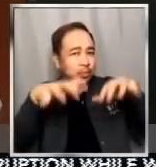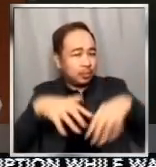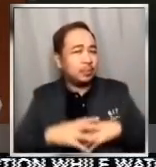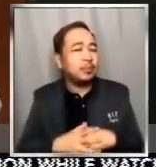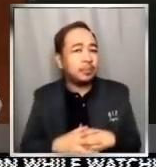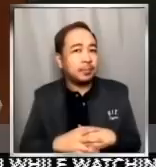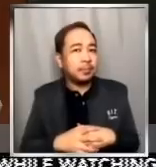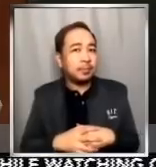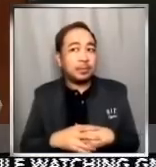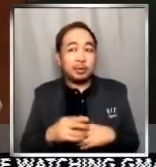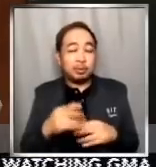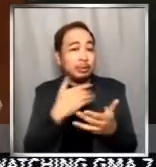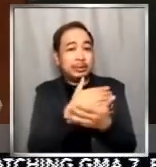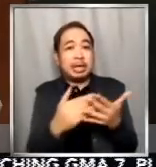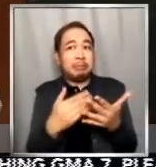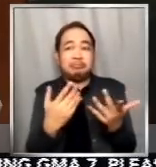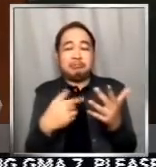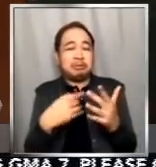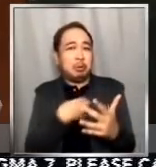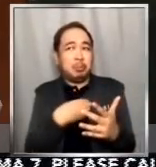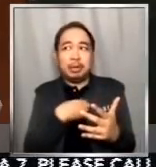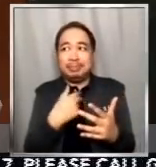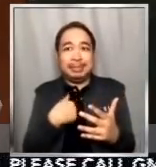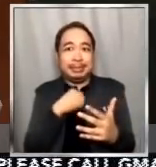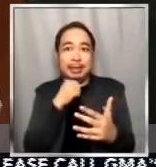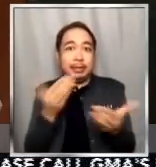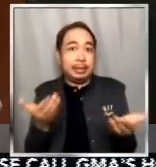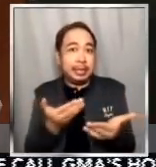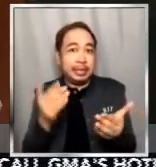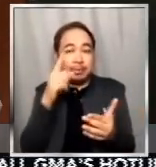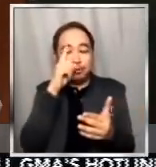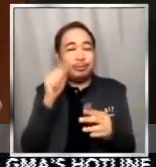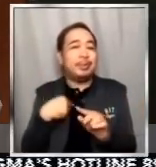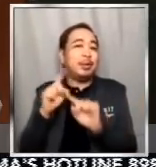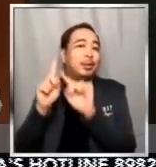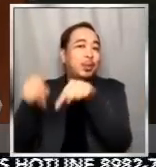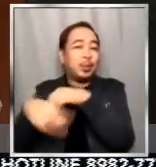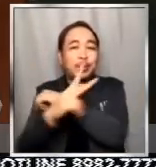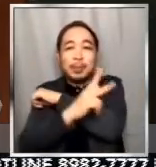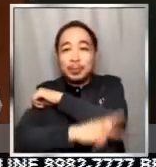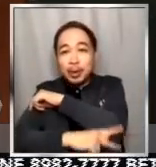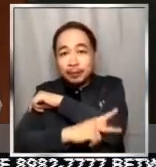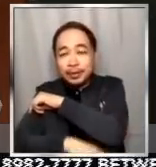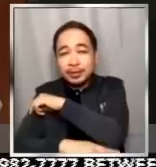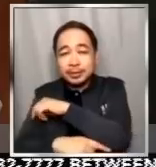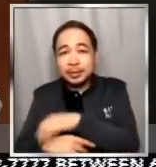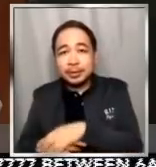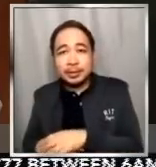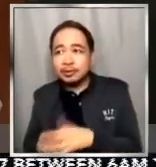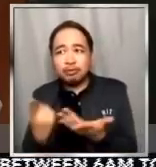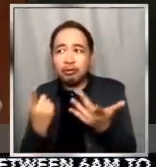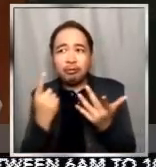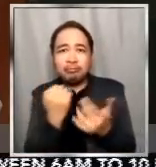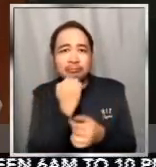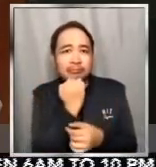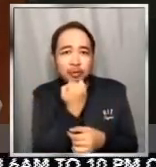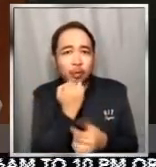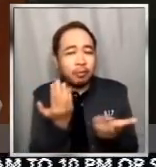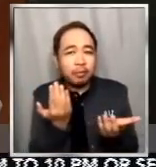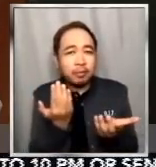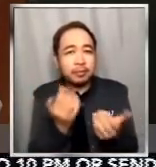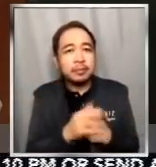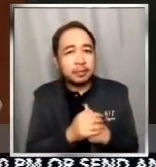ako dito kasi wala na sa probinsya. So, what's the problem? Ang